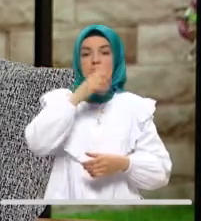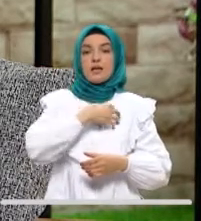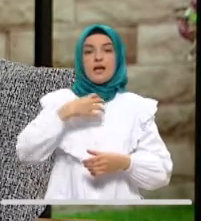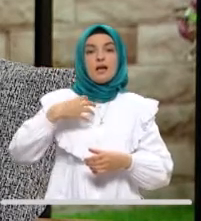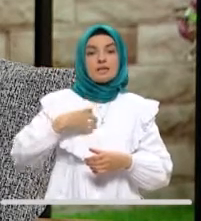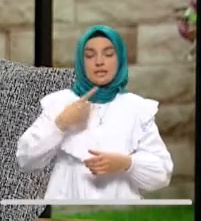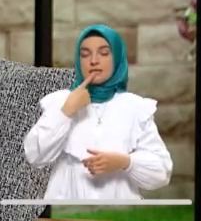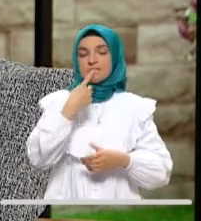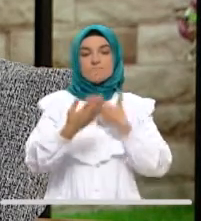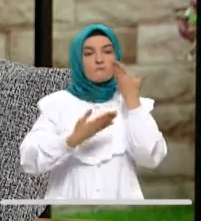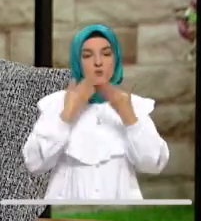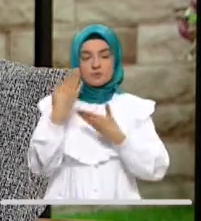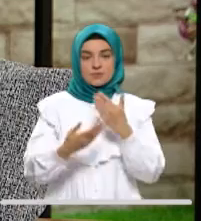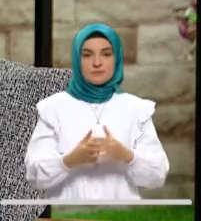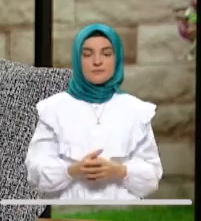Yani padişah annesini.